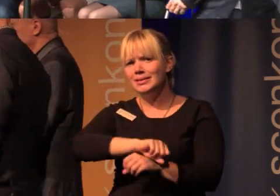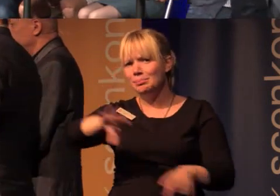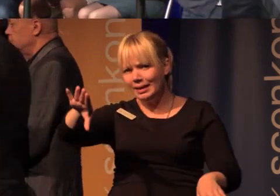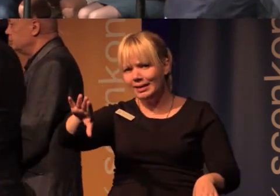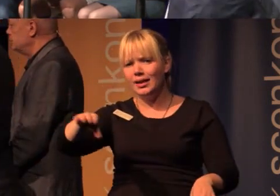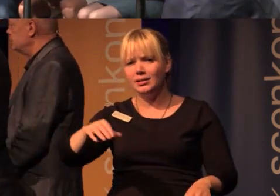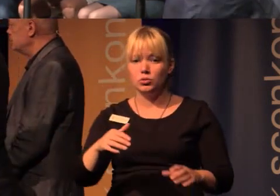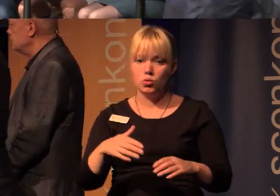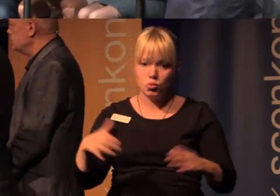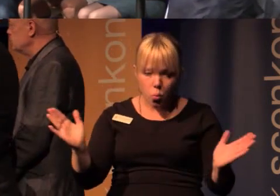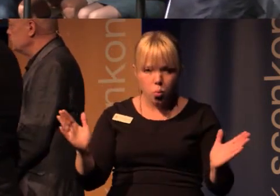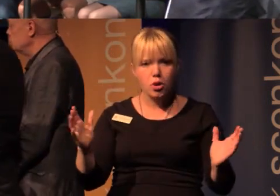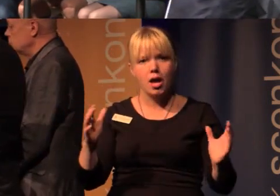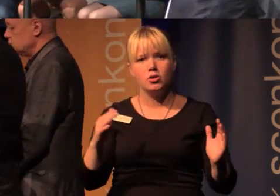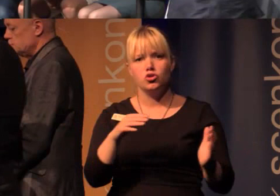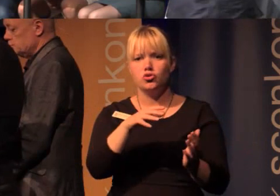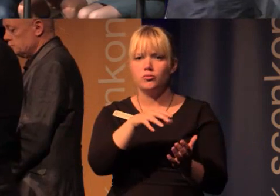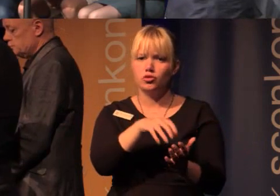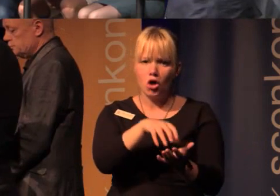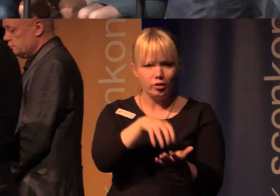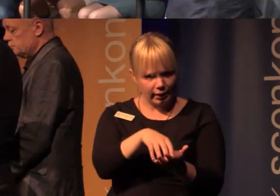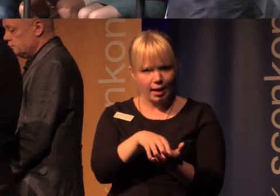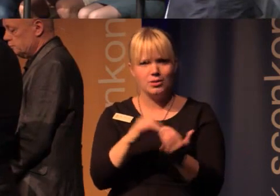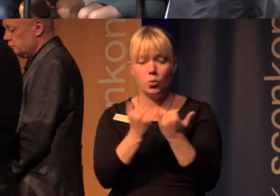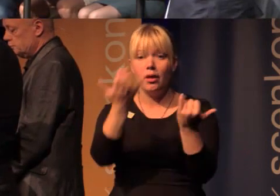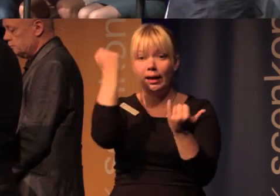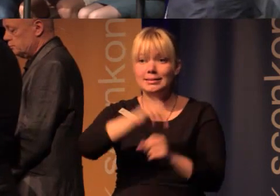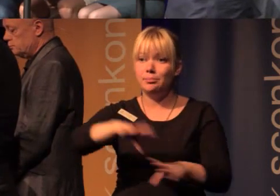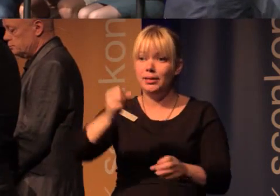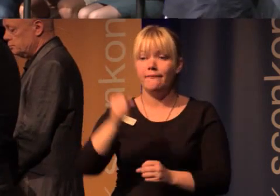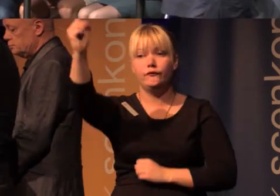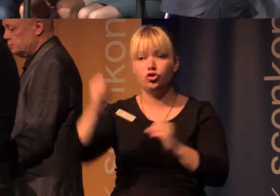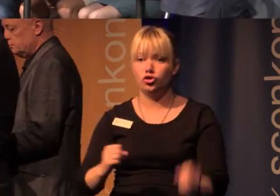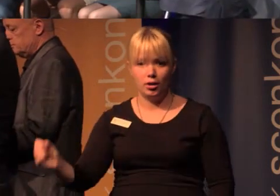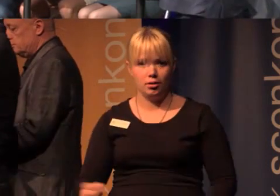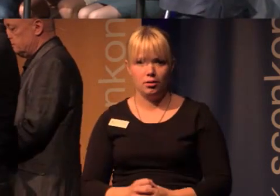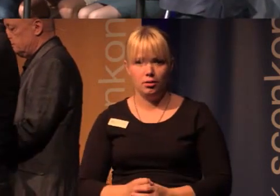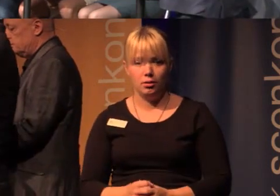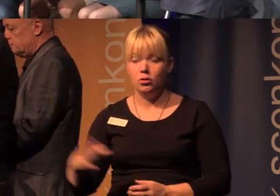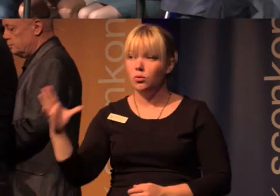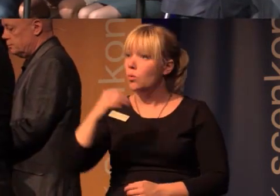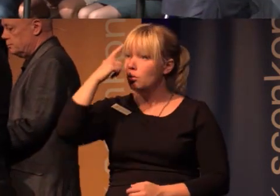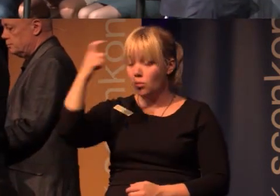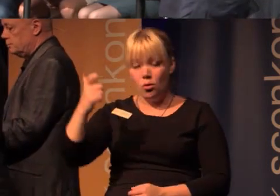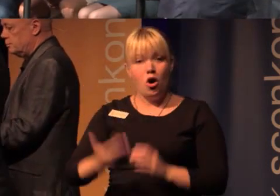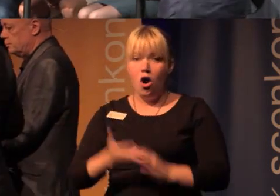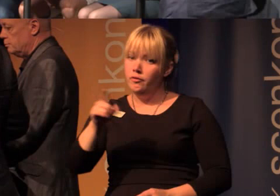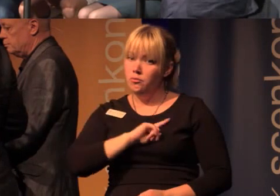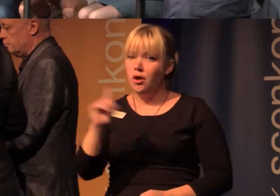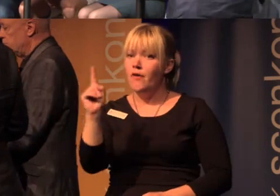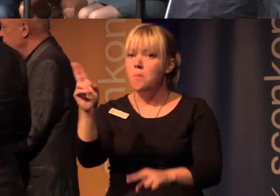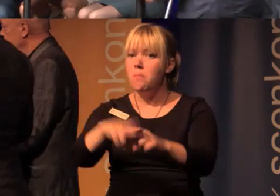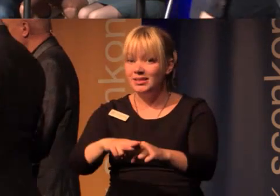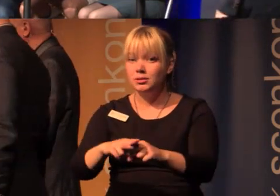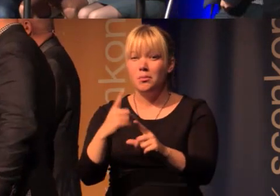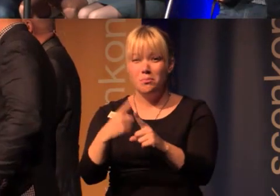stora statliga kulturinstitutionerna, på ett annat sätt. Jag tror att det bygger trösklar och barriärer både när det gäller lokaliseringen av var lokalerna ligger och också hur det ser